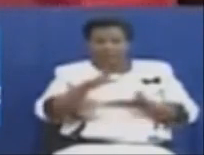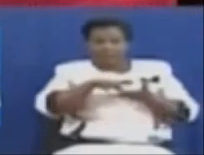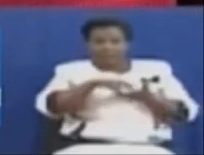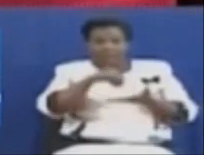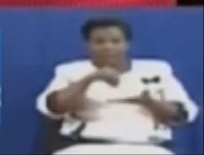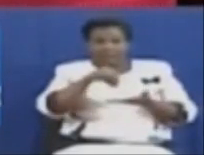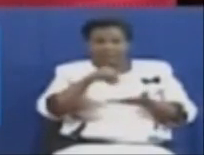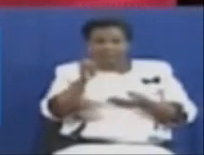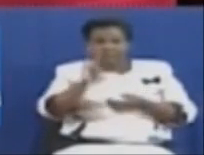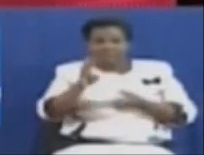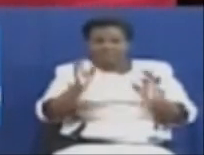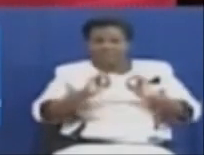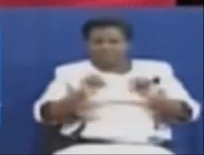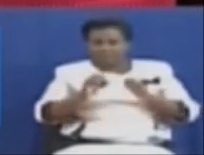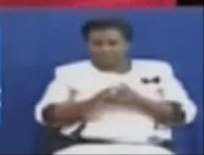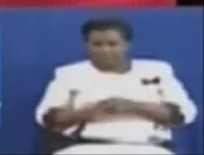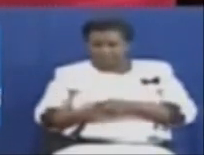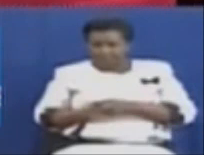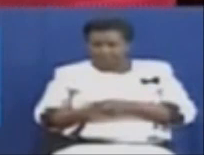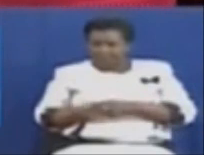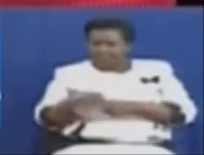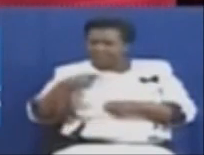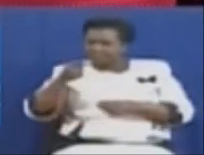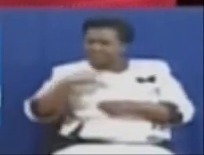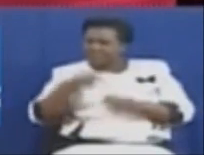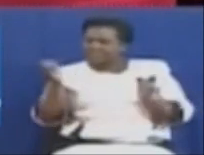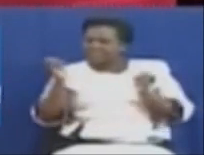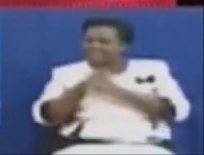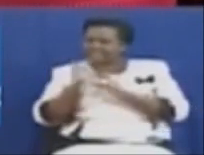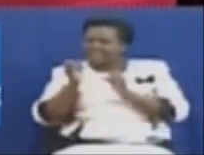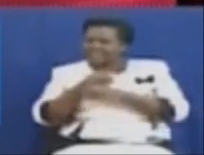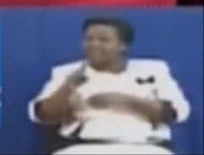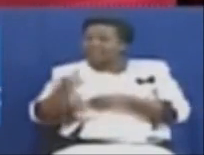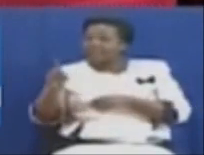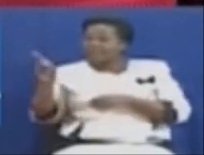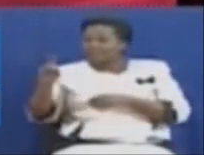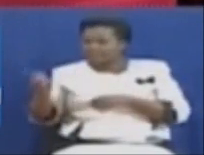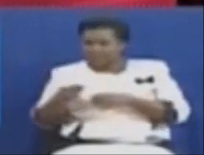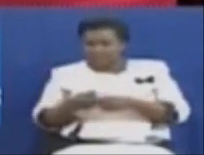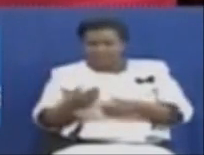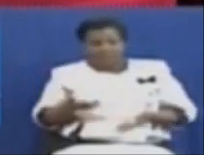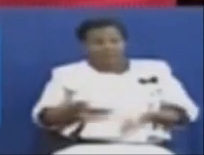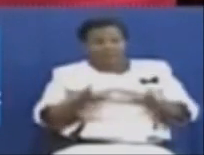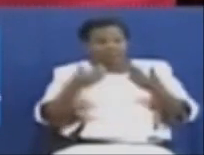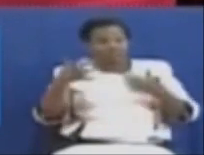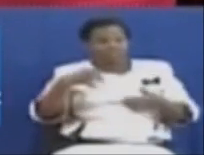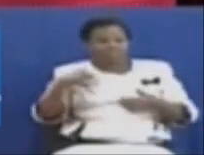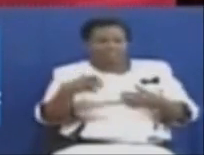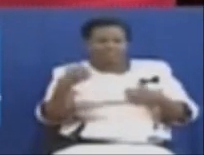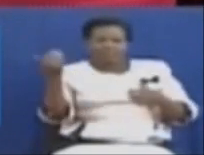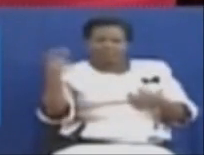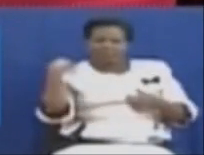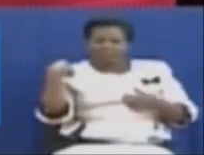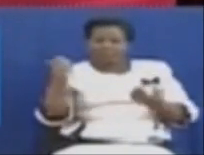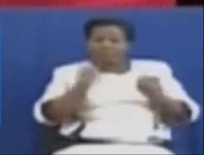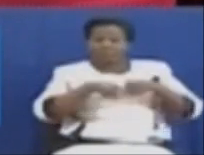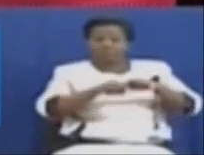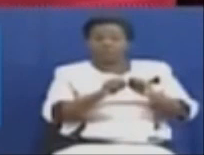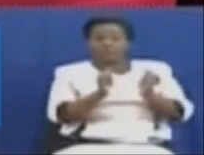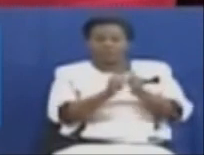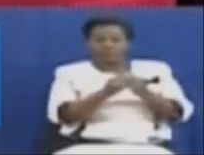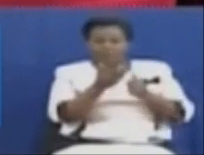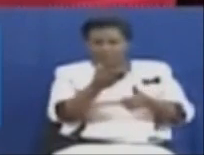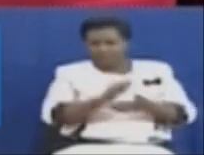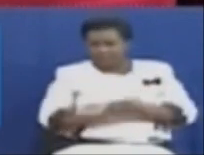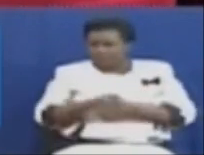kuwapa elimu na ukomo wa namna wao wanavyotakiwa kusimamia, kwa sababu wanapokwama mashauri mengi yanaenda kwenye baraza la ardhi na nyumba la